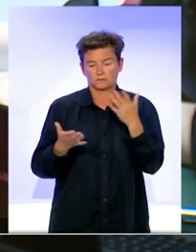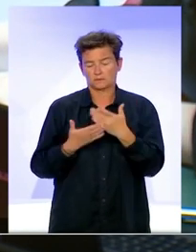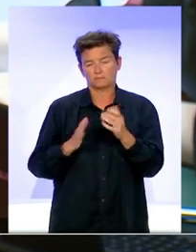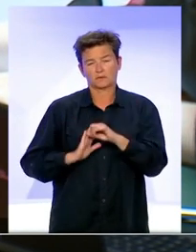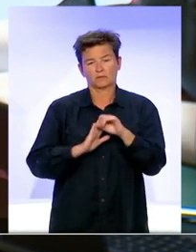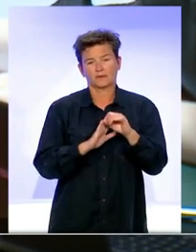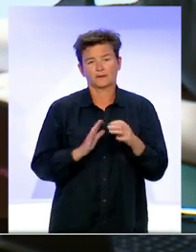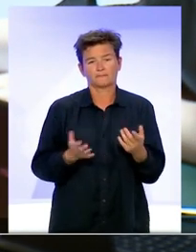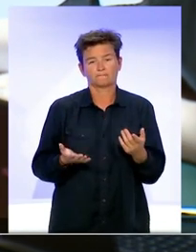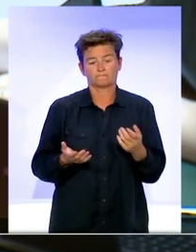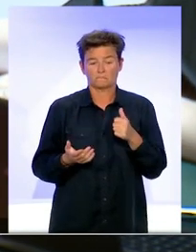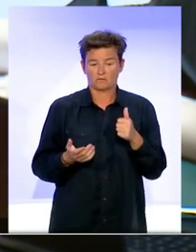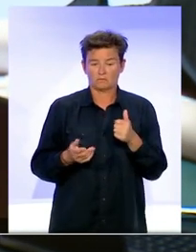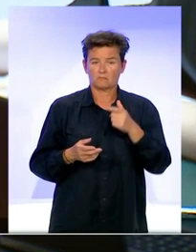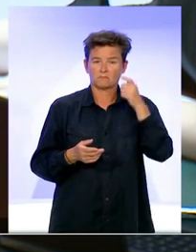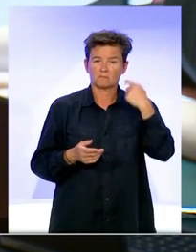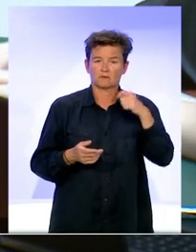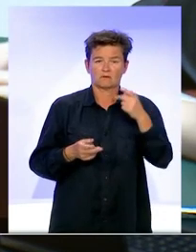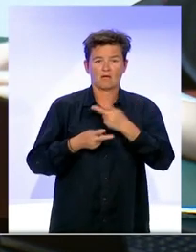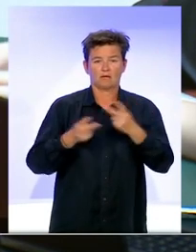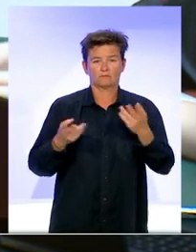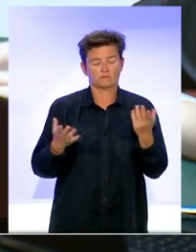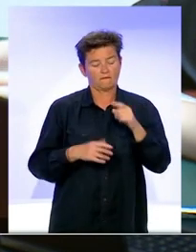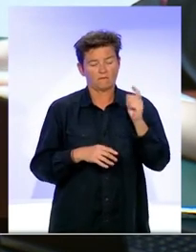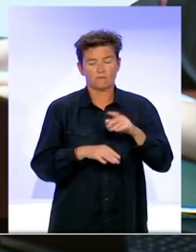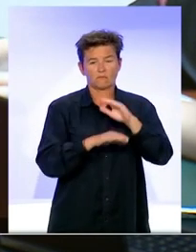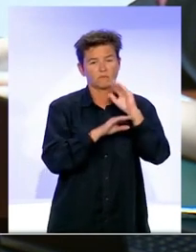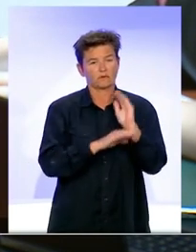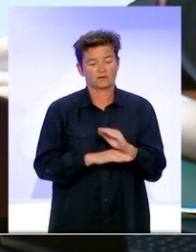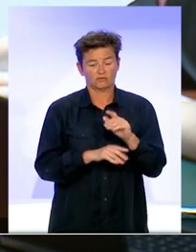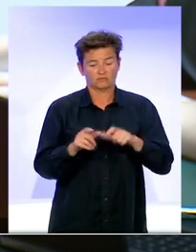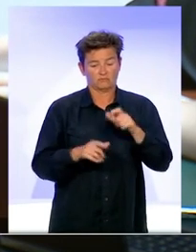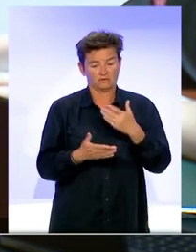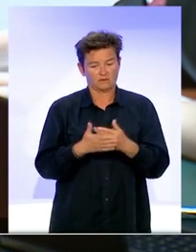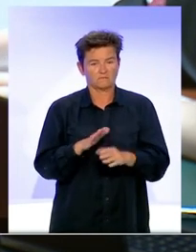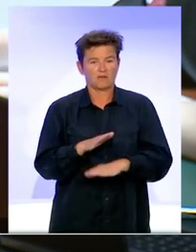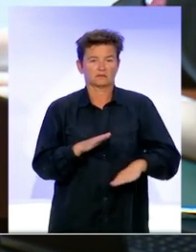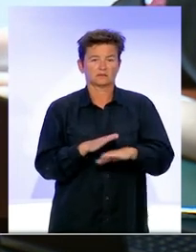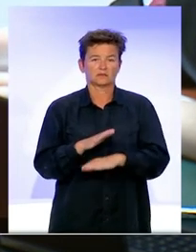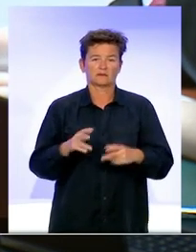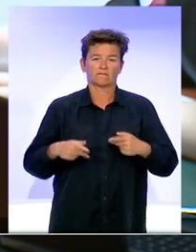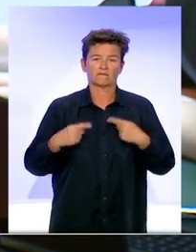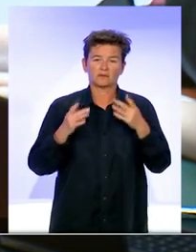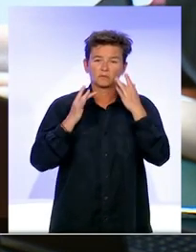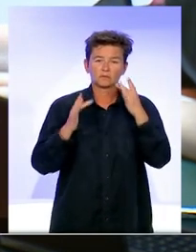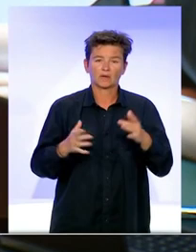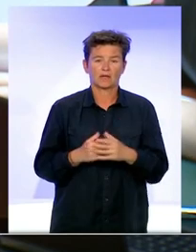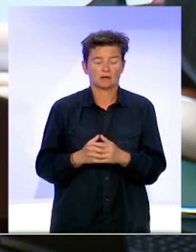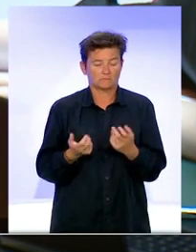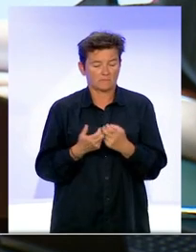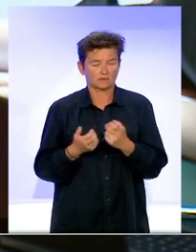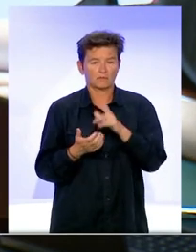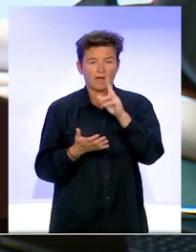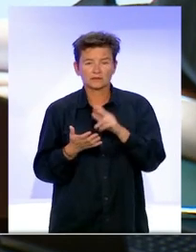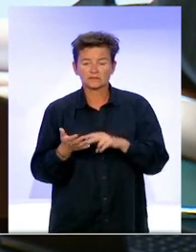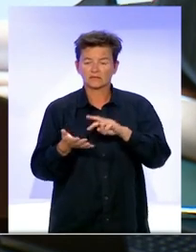priorité, en annonçant très clairement que nous devions protéger celles et ceux qui sont le ciment de la vie culturelle dans les territoires, que sont les artistes